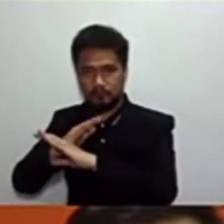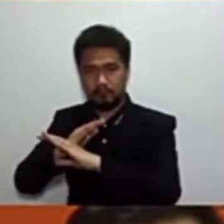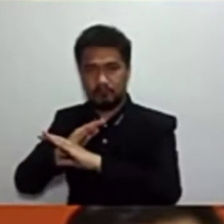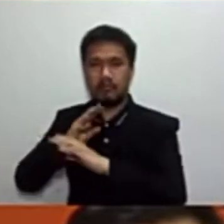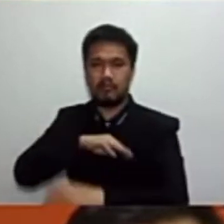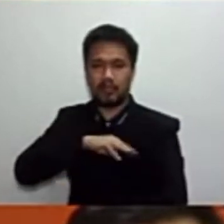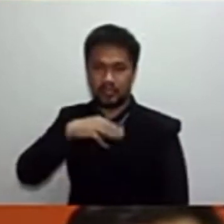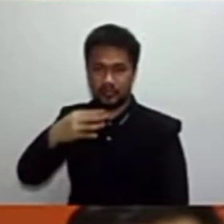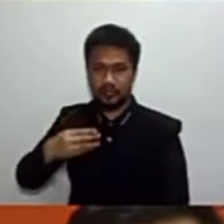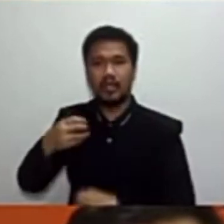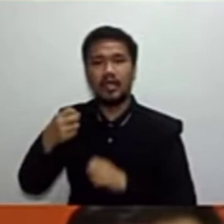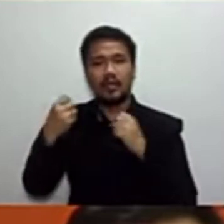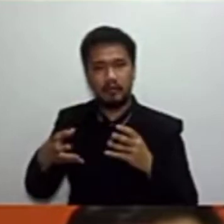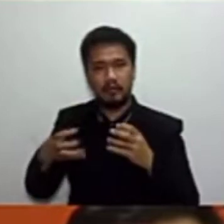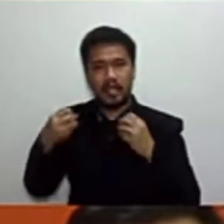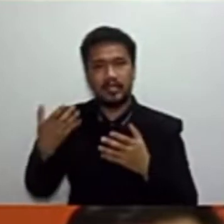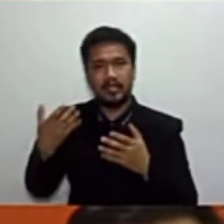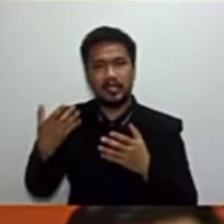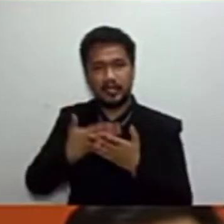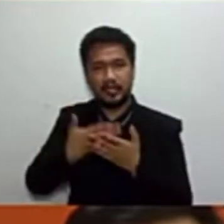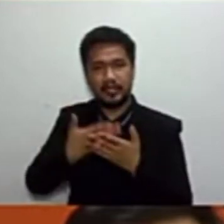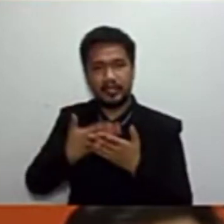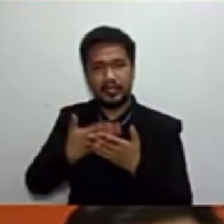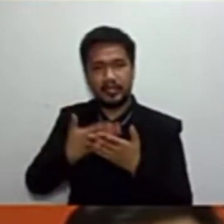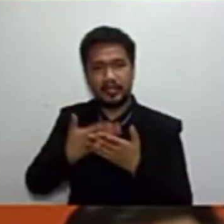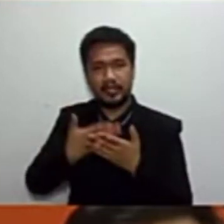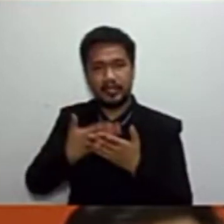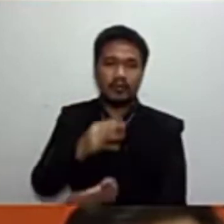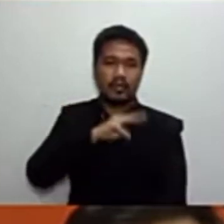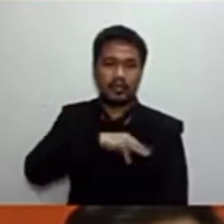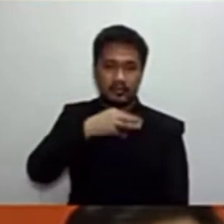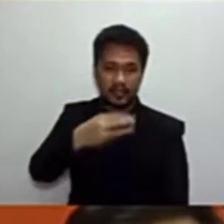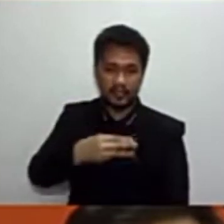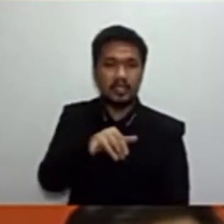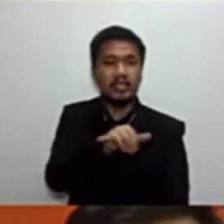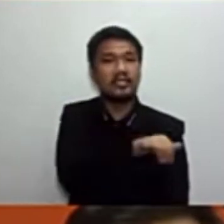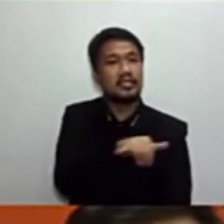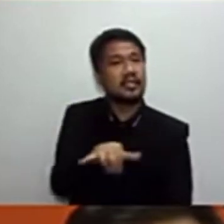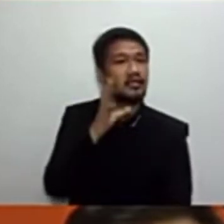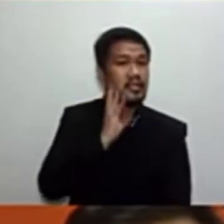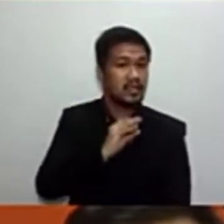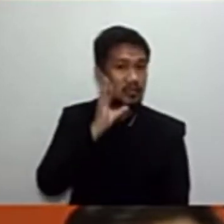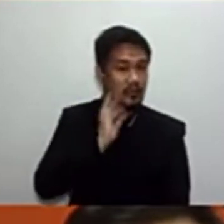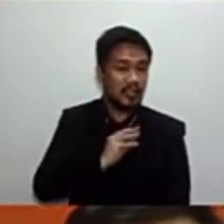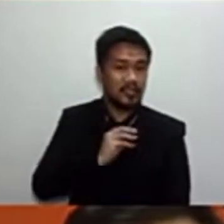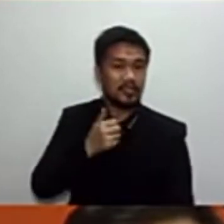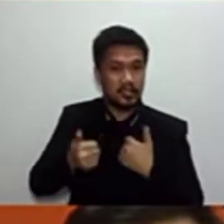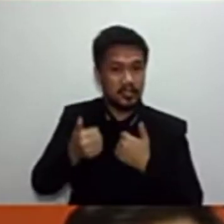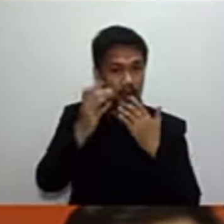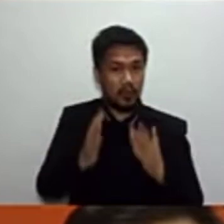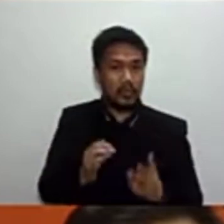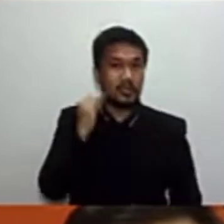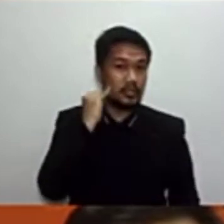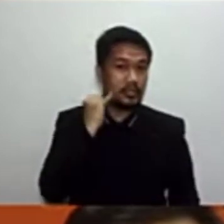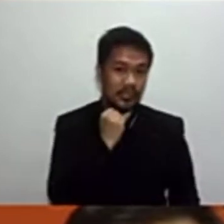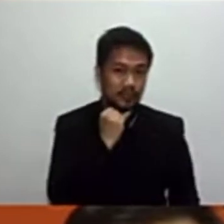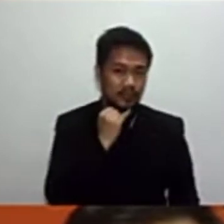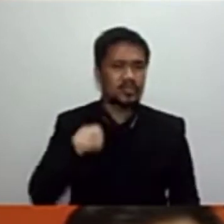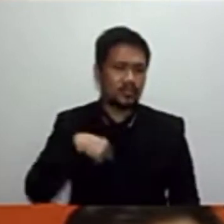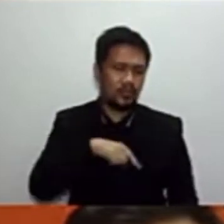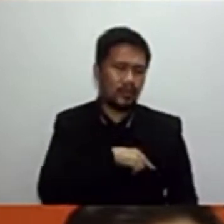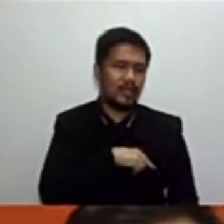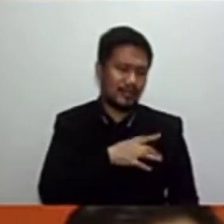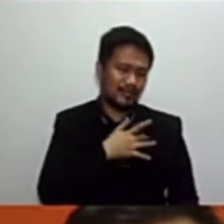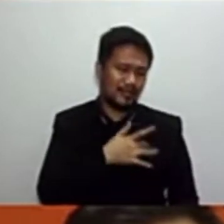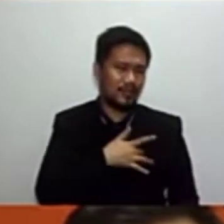Katulad ni Apostol Santiago, pwede tayong paghinaan ng loob,